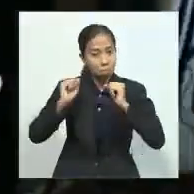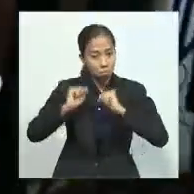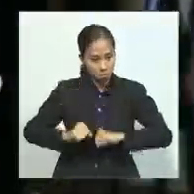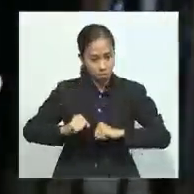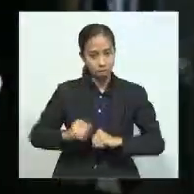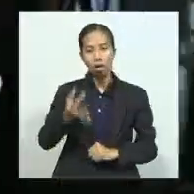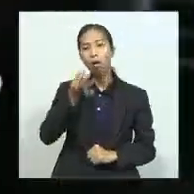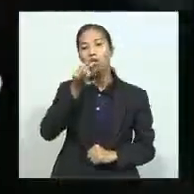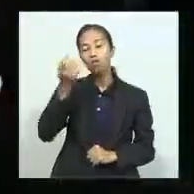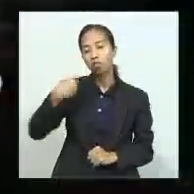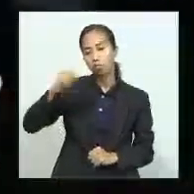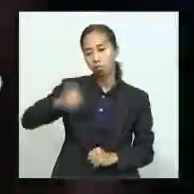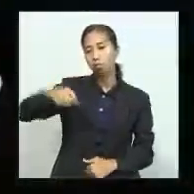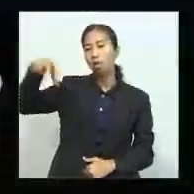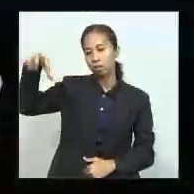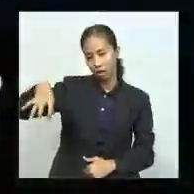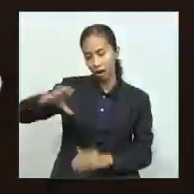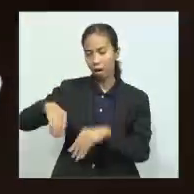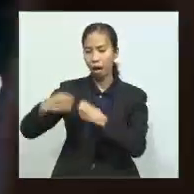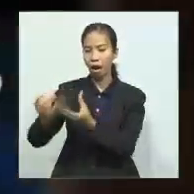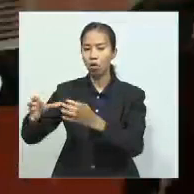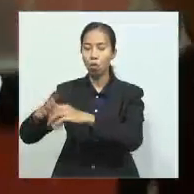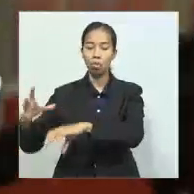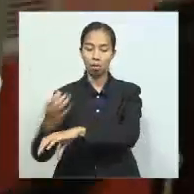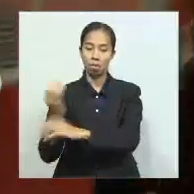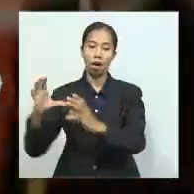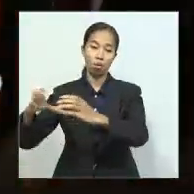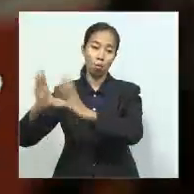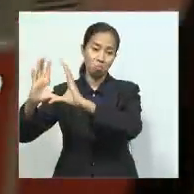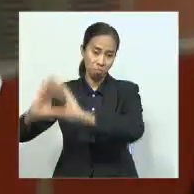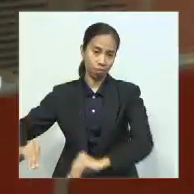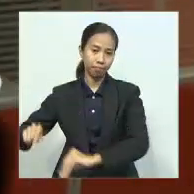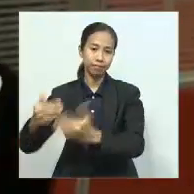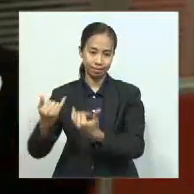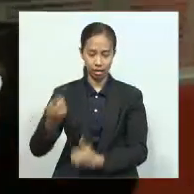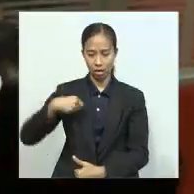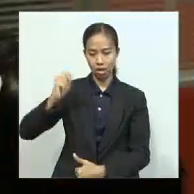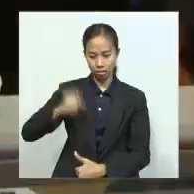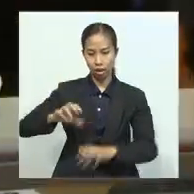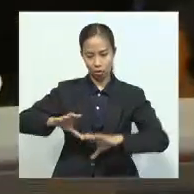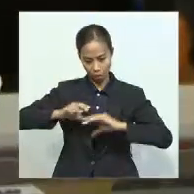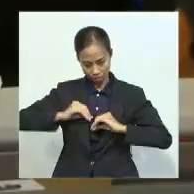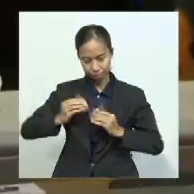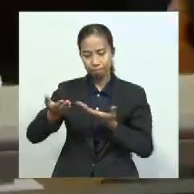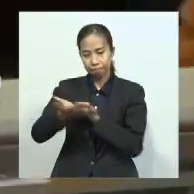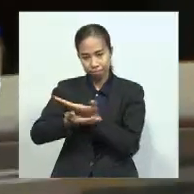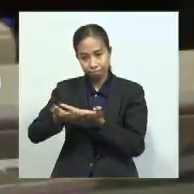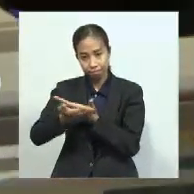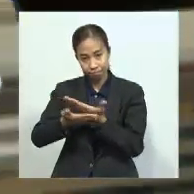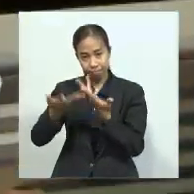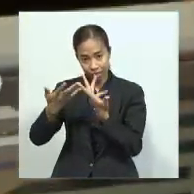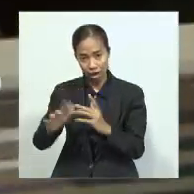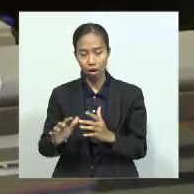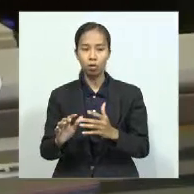รัฐธรรมนูญพิจารณาวินิจฉัยยุบพรรคซึ่งศาลมีมติเอกฉันท์รับคำร้องยุบพรรคไว้พิจารณาและให้คู่กรณี